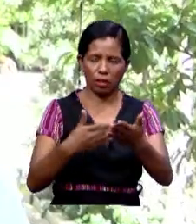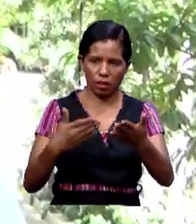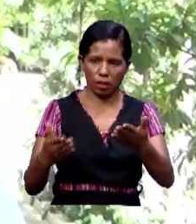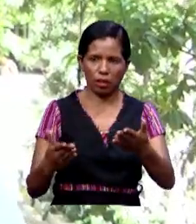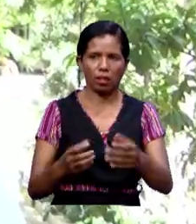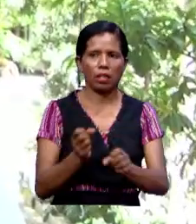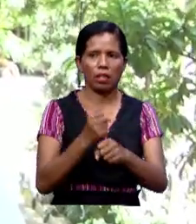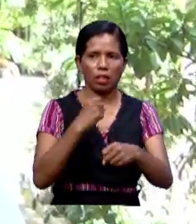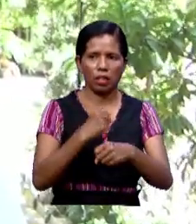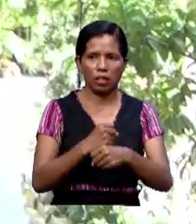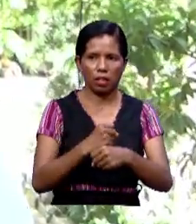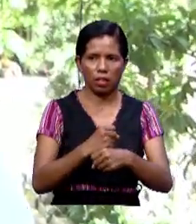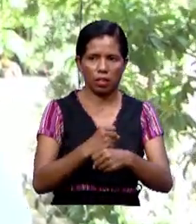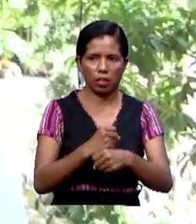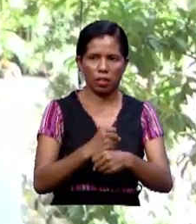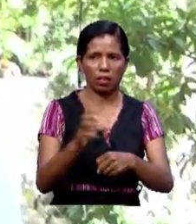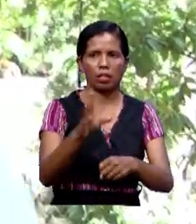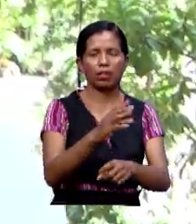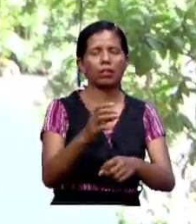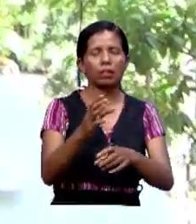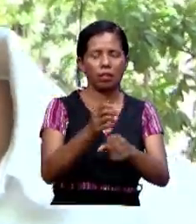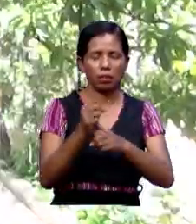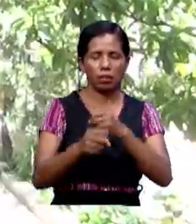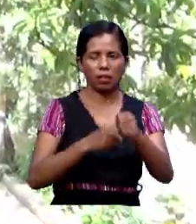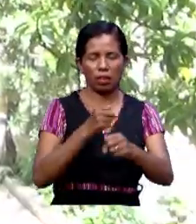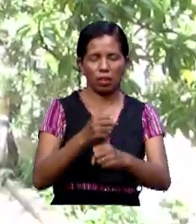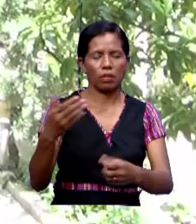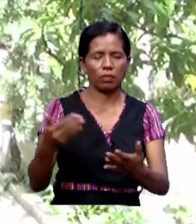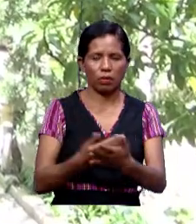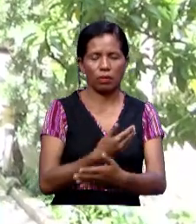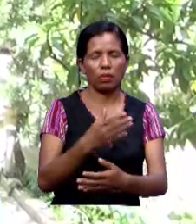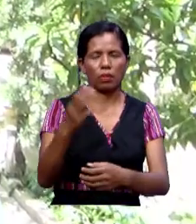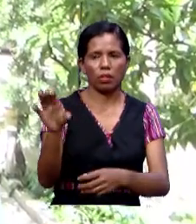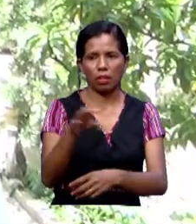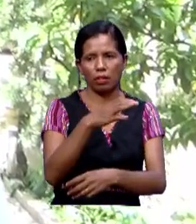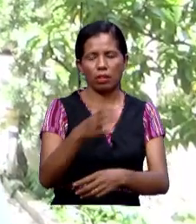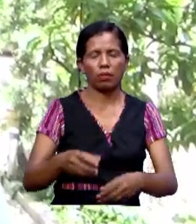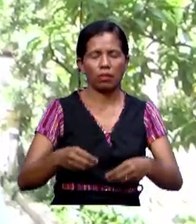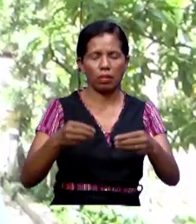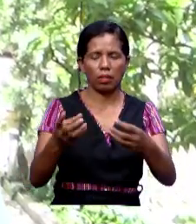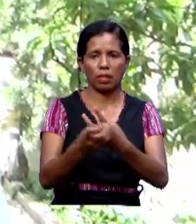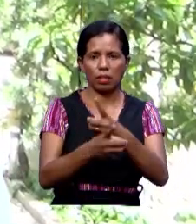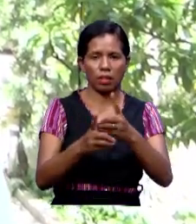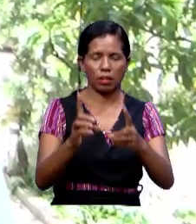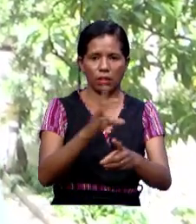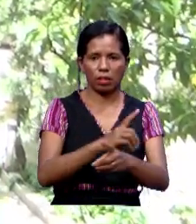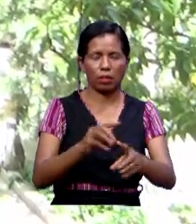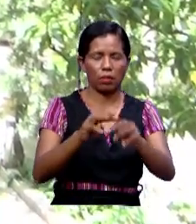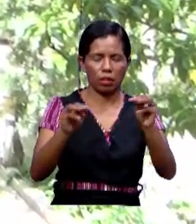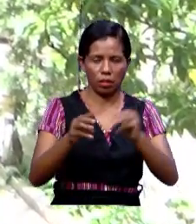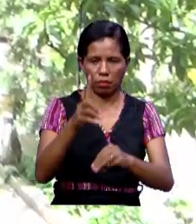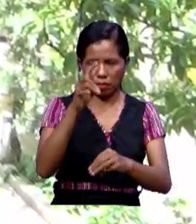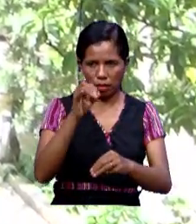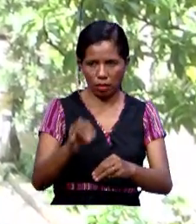anza halo merayakan menyambut Tinanfong Natal ini mereka lah fotin di distrik Dili tamu minta kami kumesa hal inisiatif itu